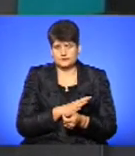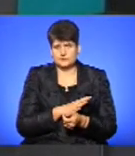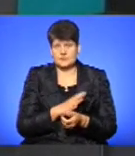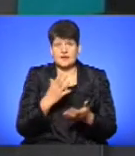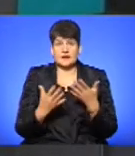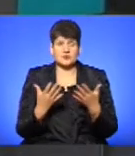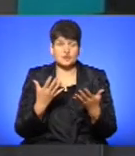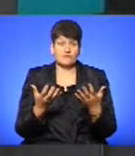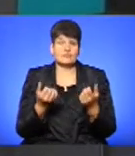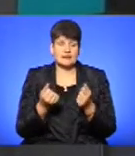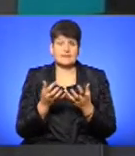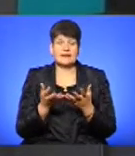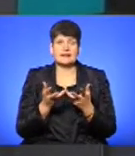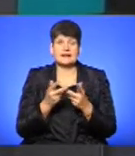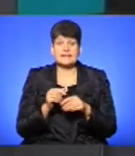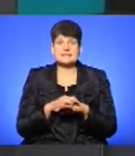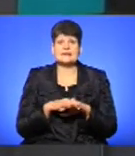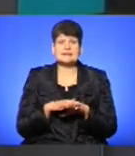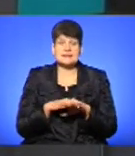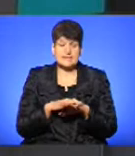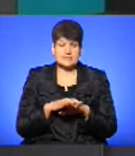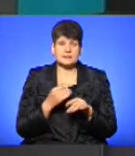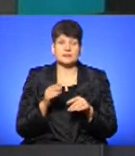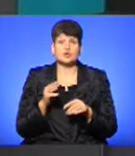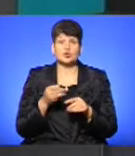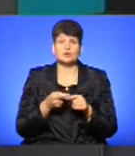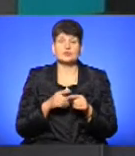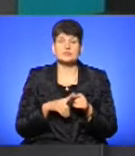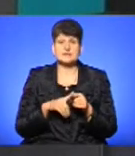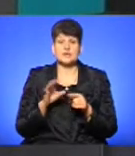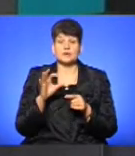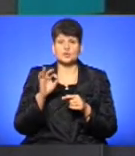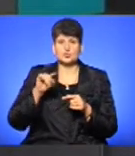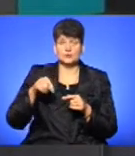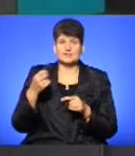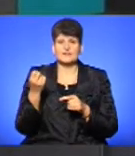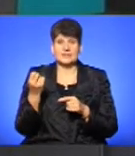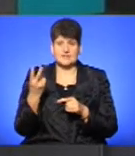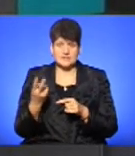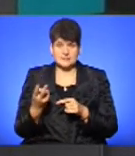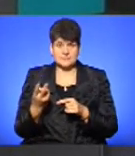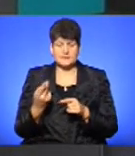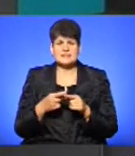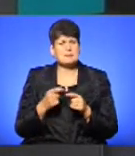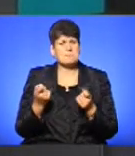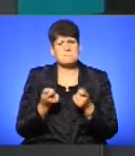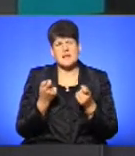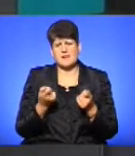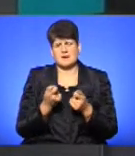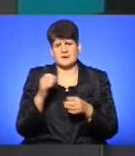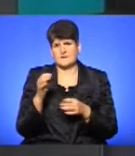взяти до кількості населення, то це, мабуть, 0,12%, тобто це є маленький відсоток до